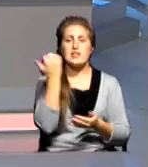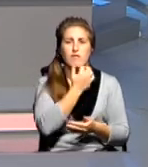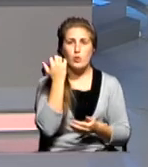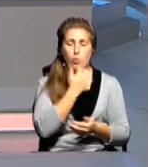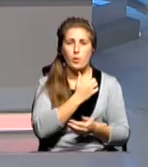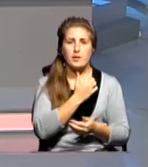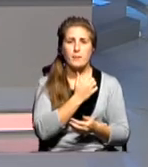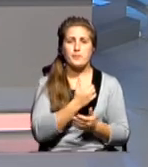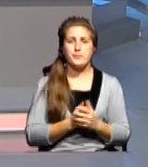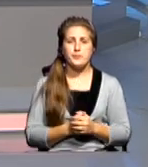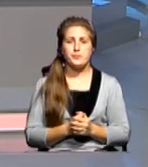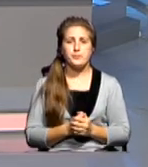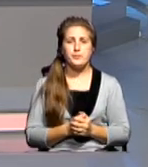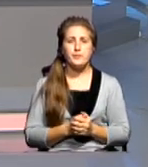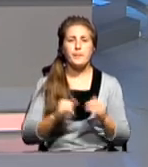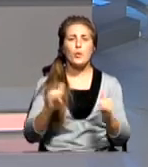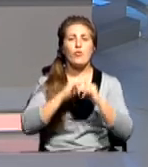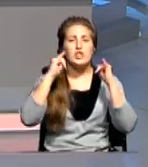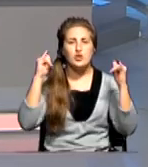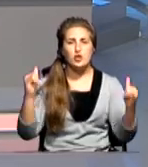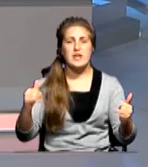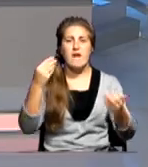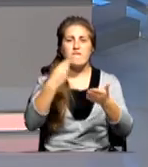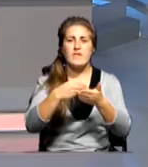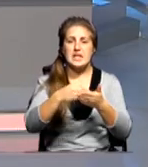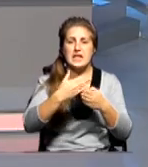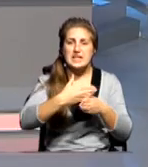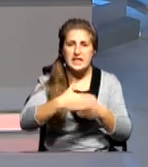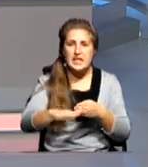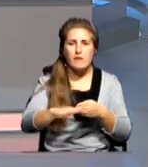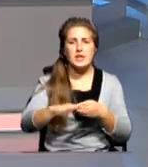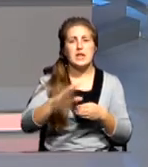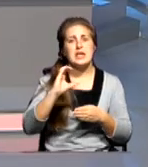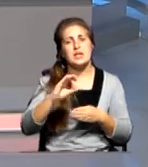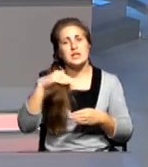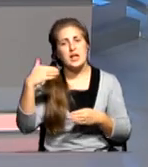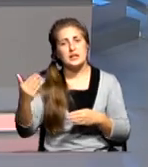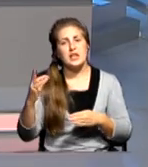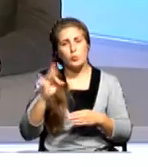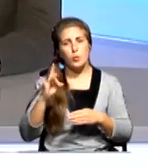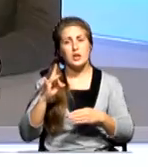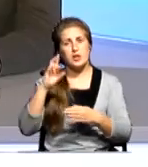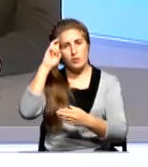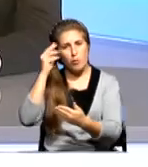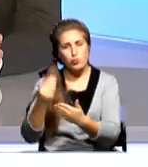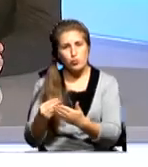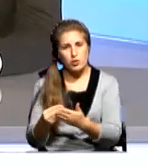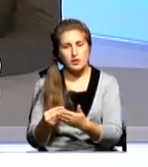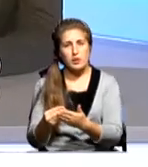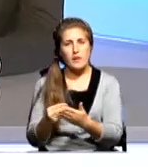да увеличение финансирования со стороны республиканского бюджета